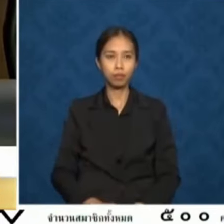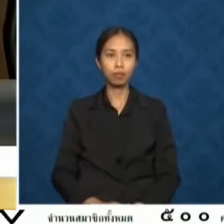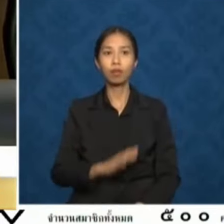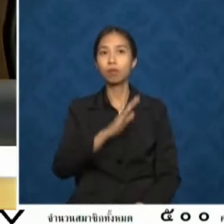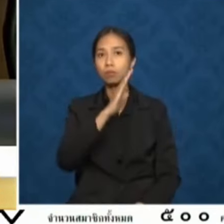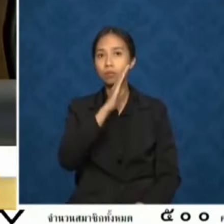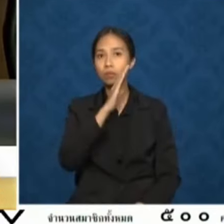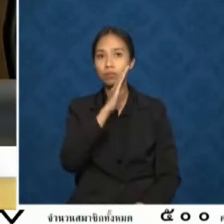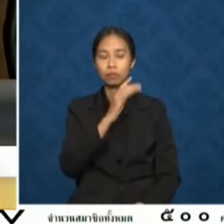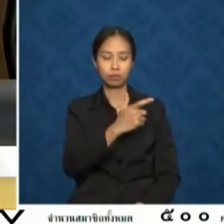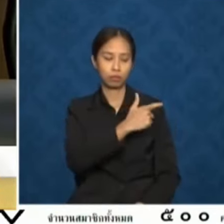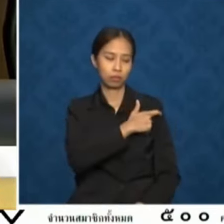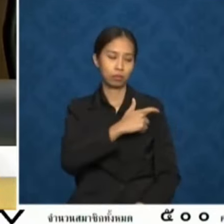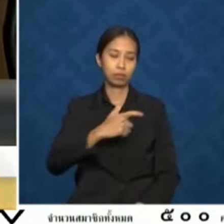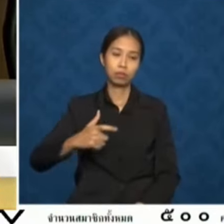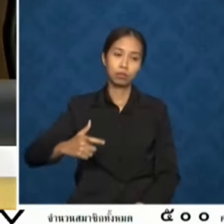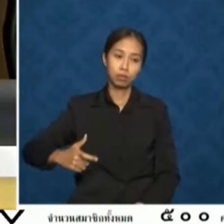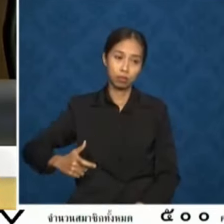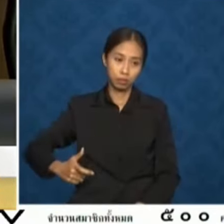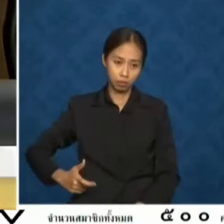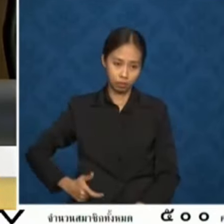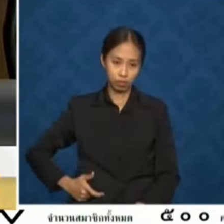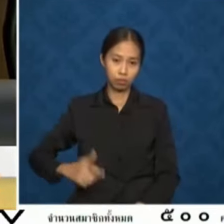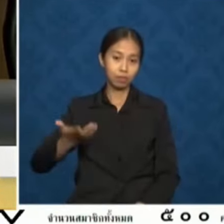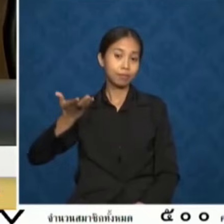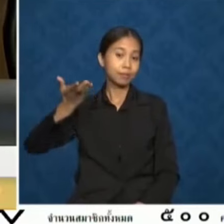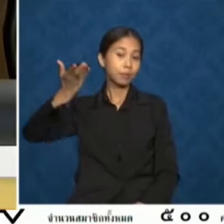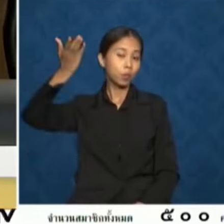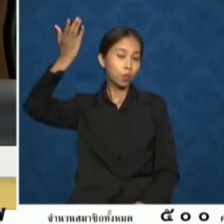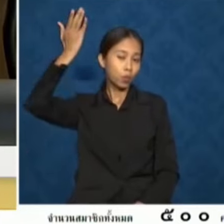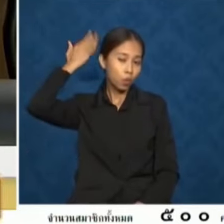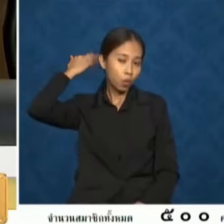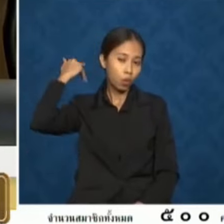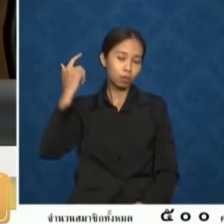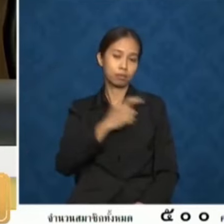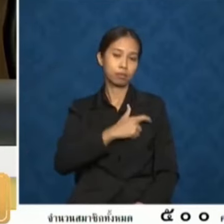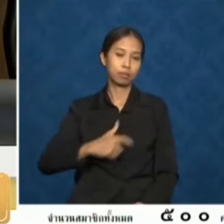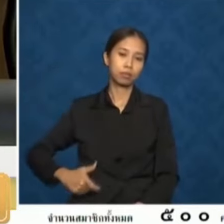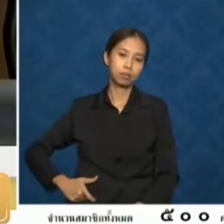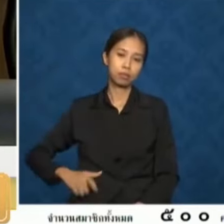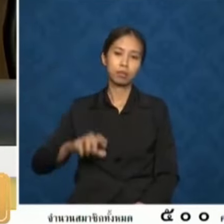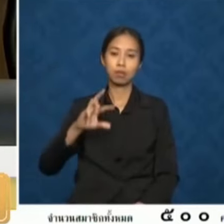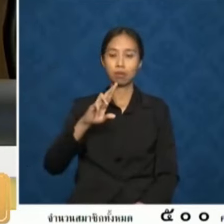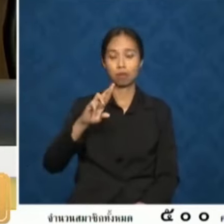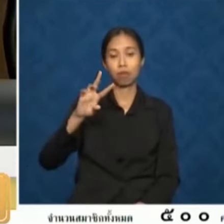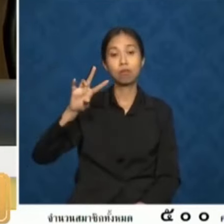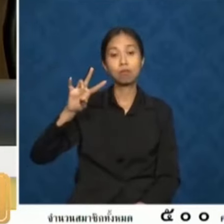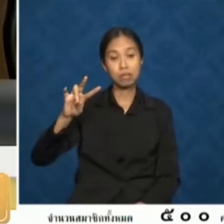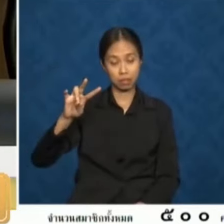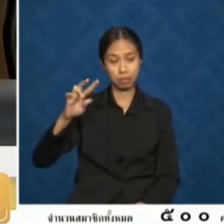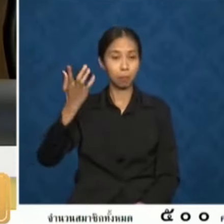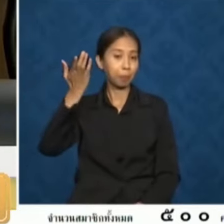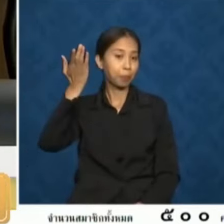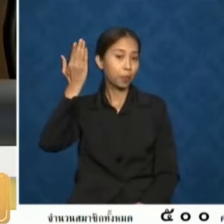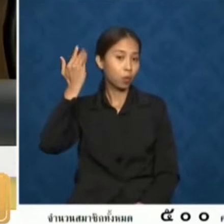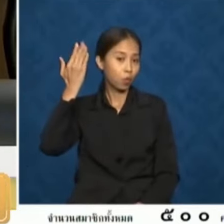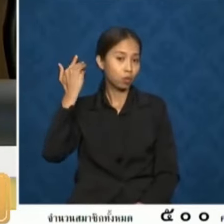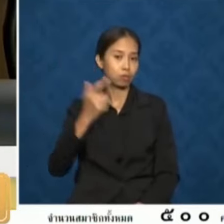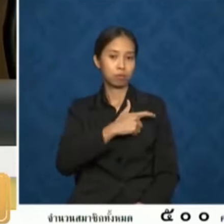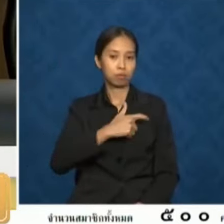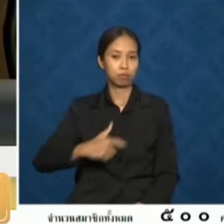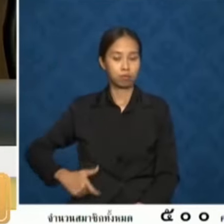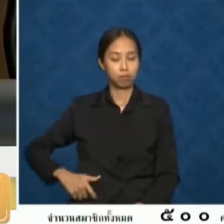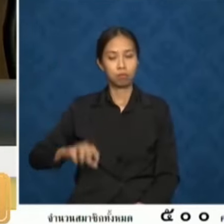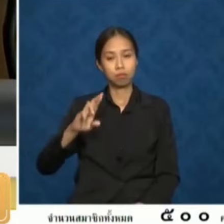หากษัตริย์สถาบันพระมหากษัตริย์นี่ตั้งแต่พ่อหลวงร.7คือสมเด็จพระปกเกล้าเจ้าอยู่หัวเนี่ยรัชกาลที่